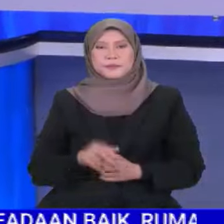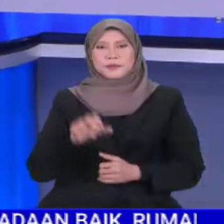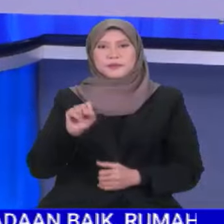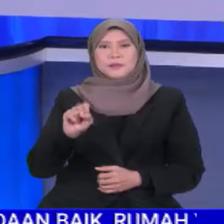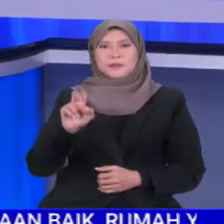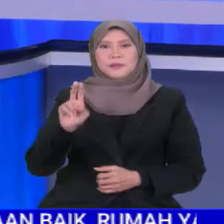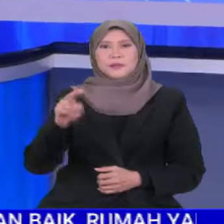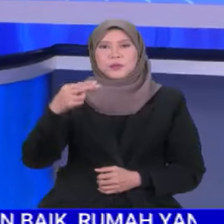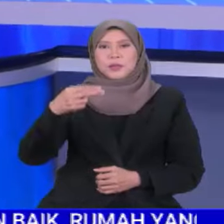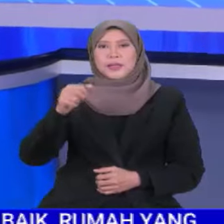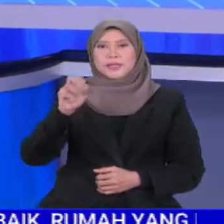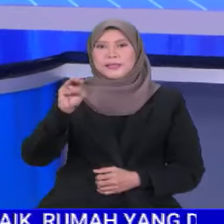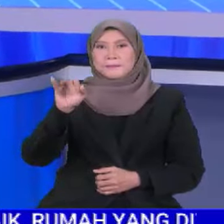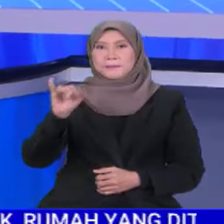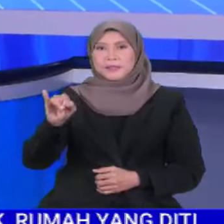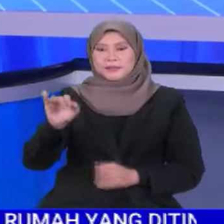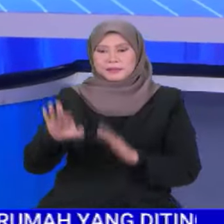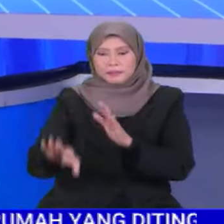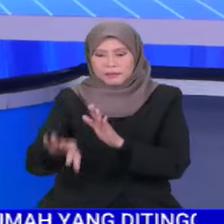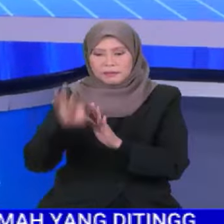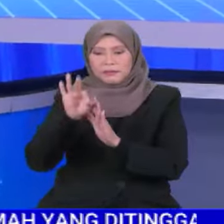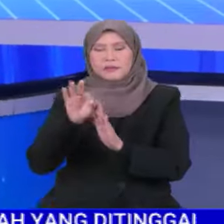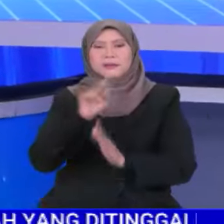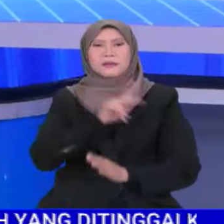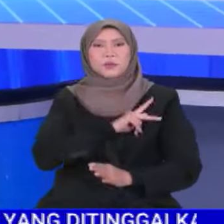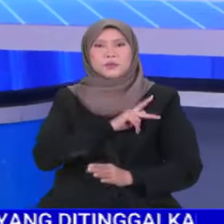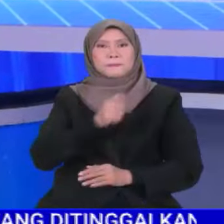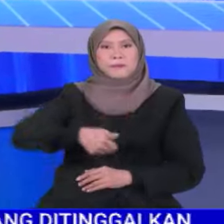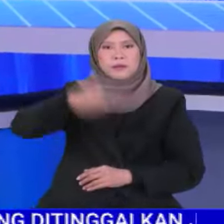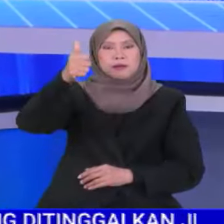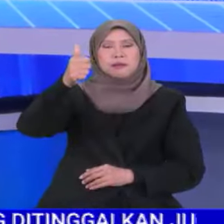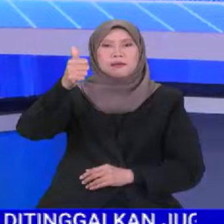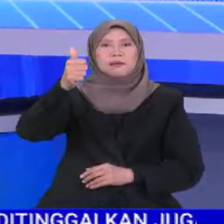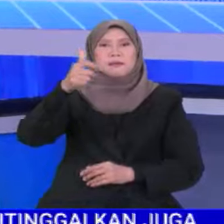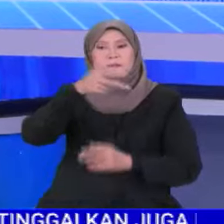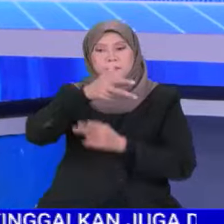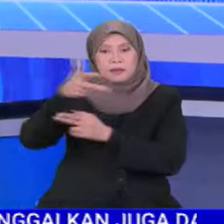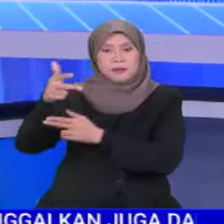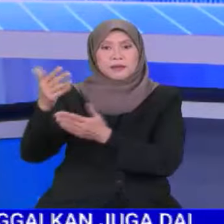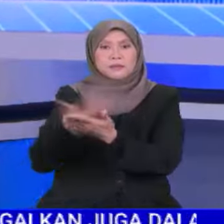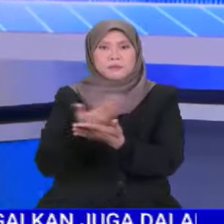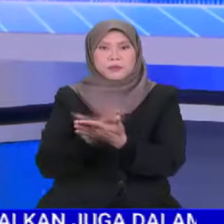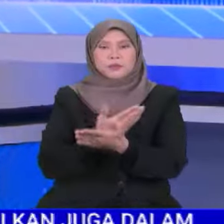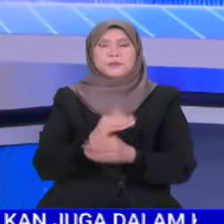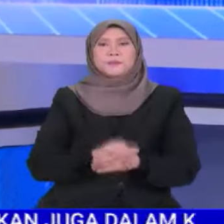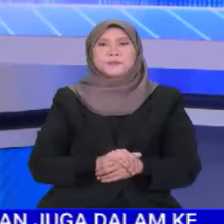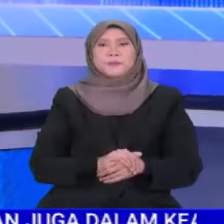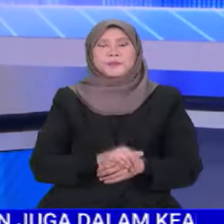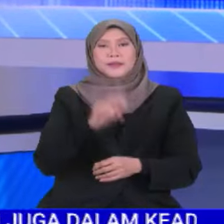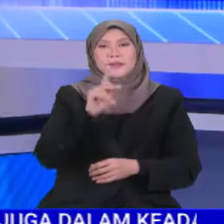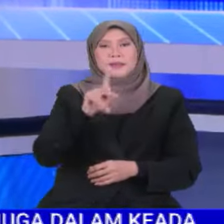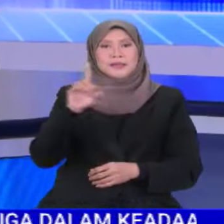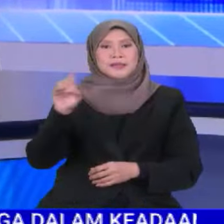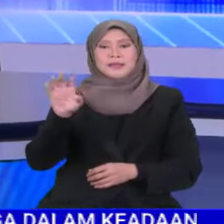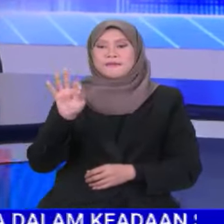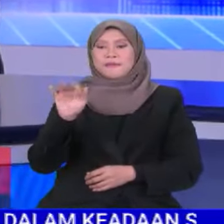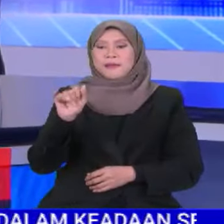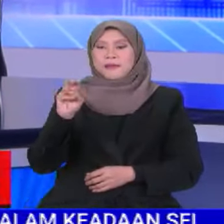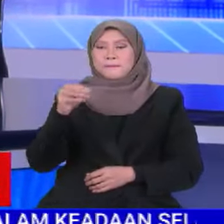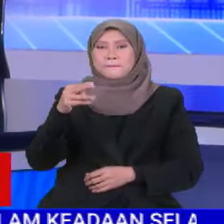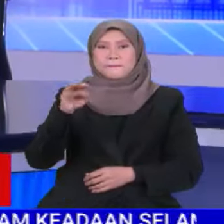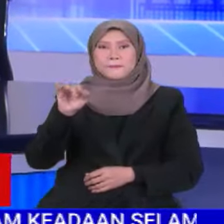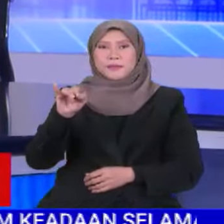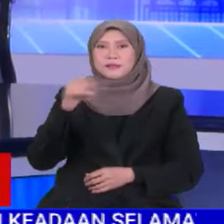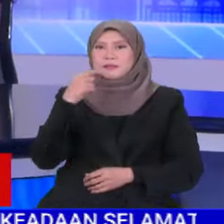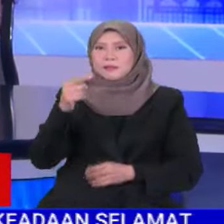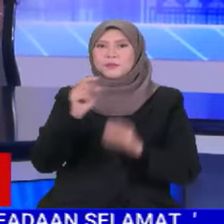Suhaimi Sulaiman dilantik sebagai Ketua Pengarah Penyiaran yang baru. Menteri Komunikasi dan Digital Fahmi Fazil menzahirkan